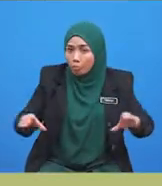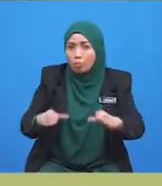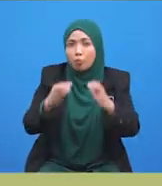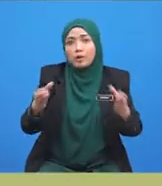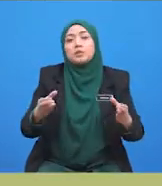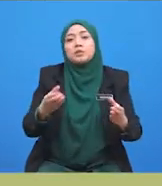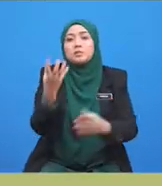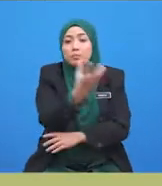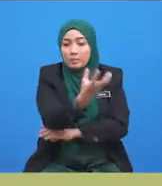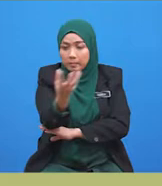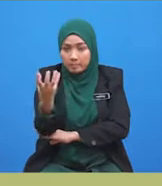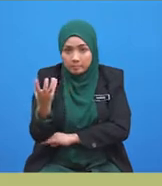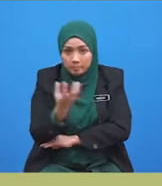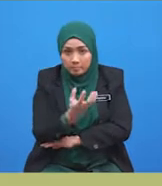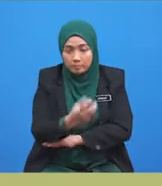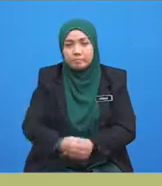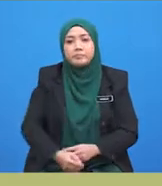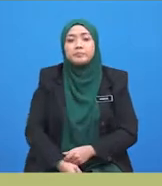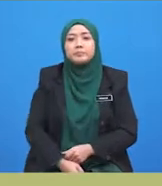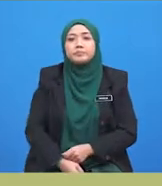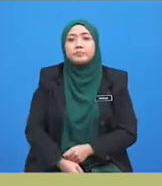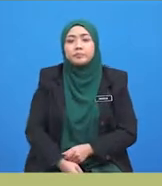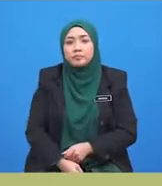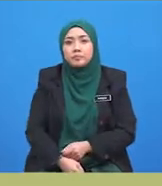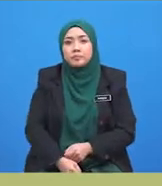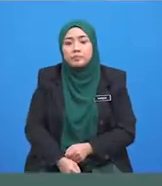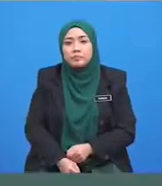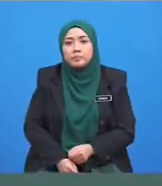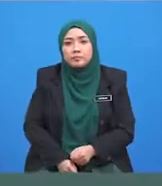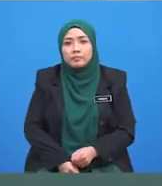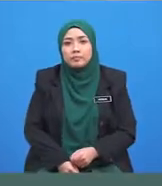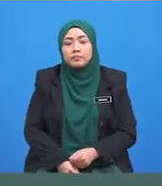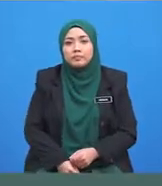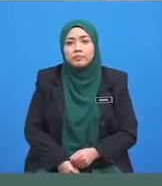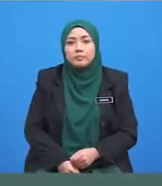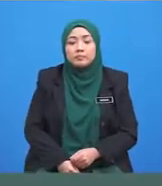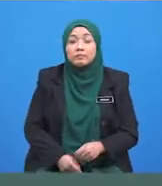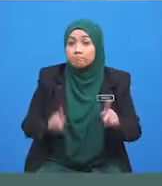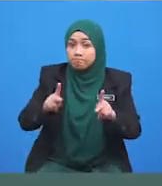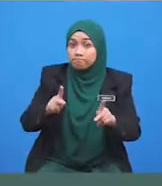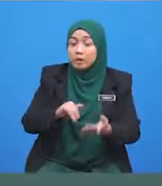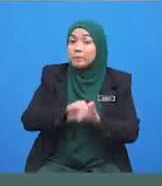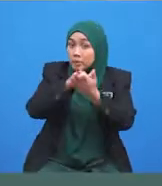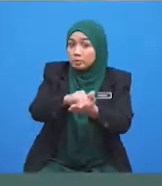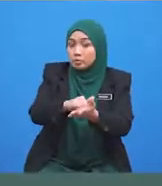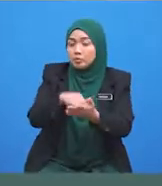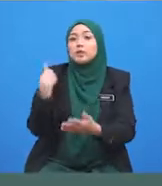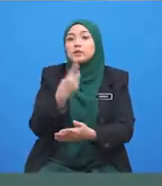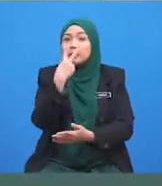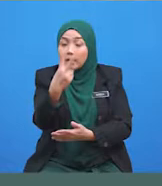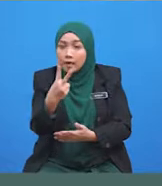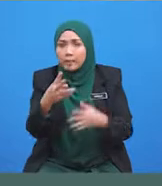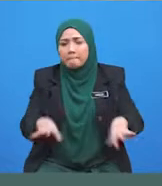Tentu murid-murid juga teruja dengan kemahiran yang mereka miliki tersebut. Kalau begitu, kita lihat pula